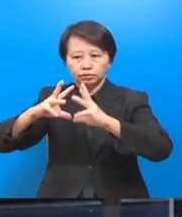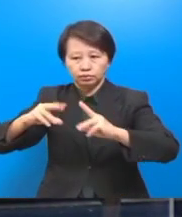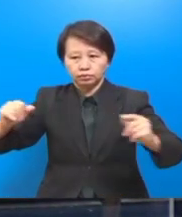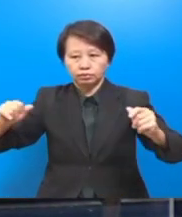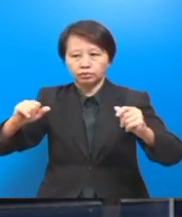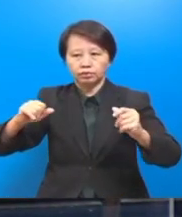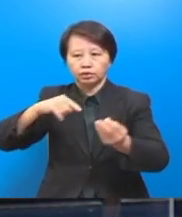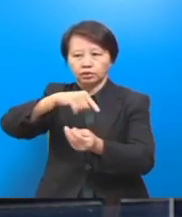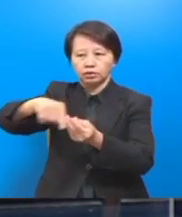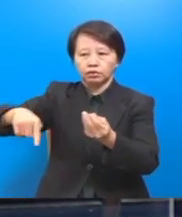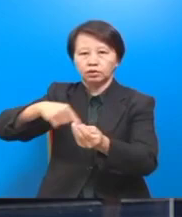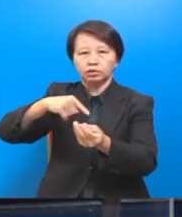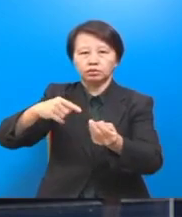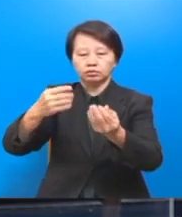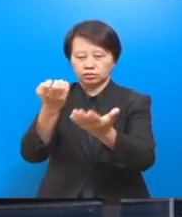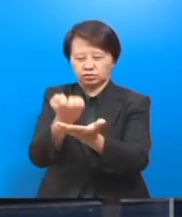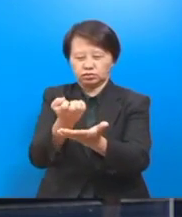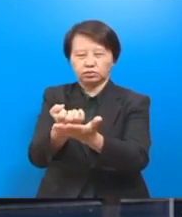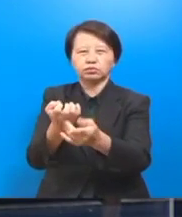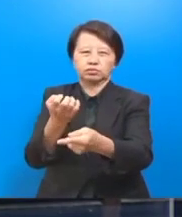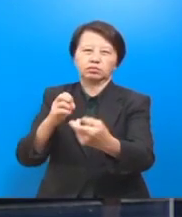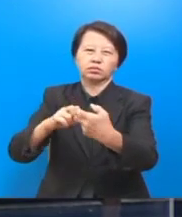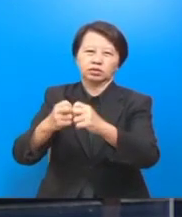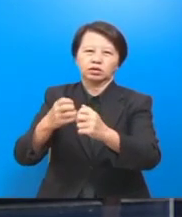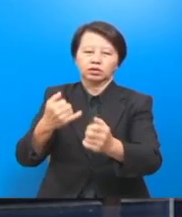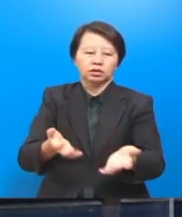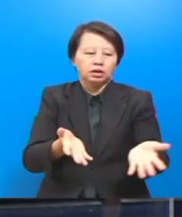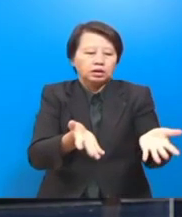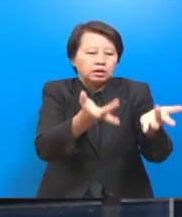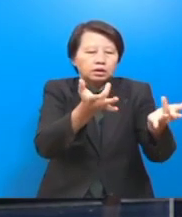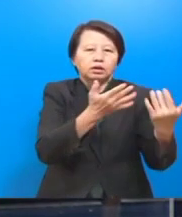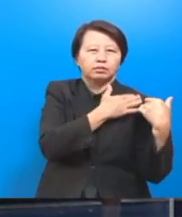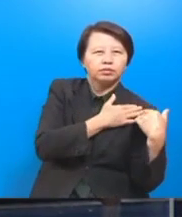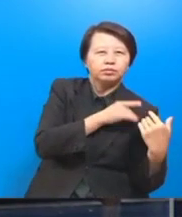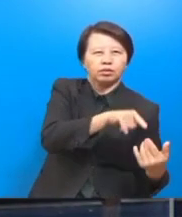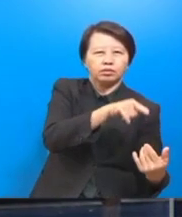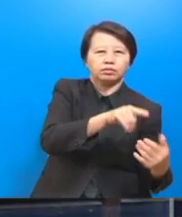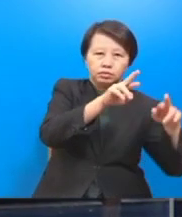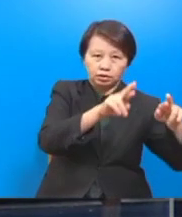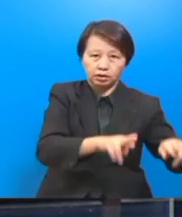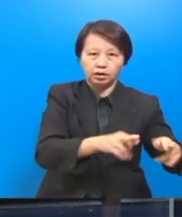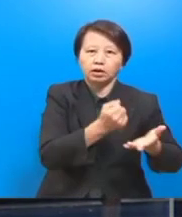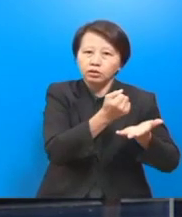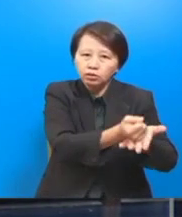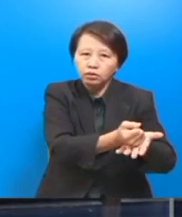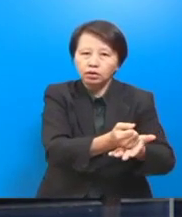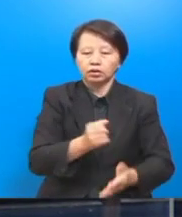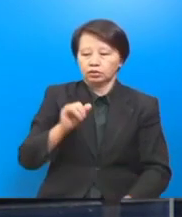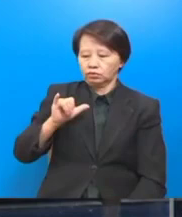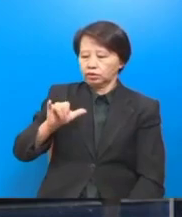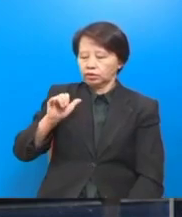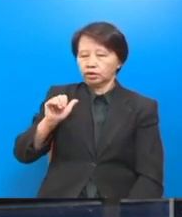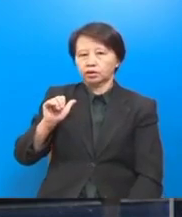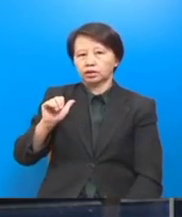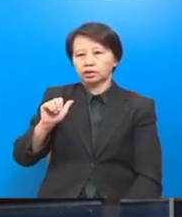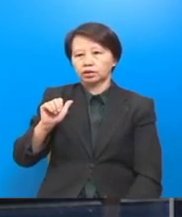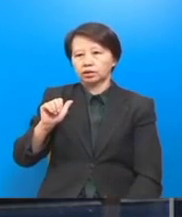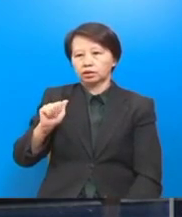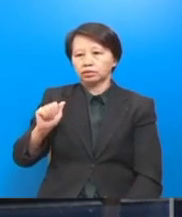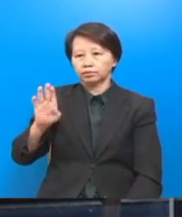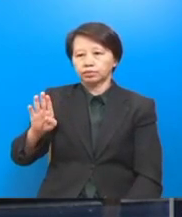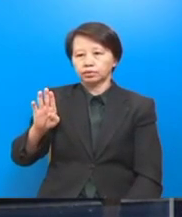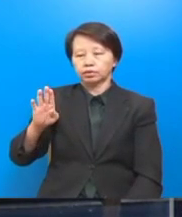situasi-situasi ekonomi dan meringankan beban yang ditanggung oleh rakyat jangan merubah merebut titel